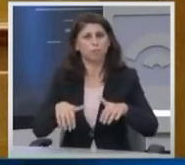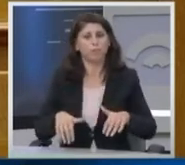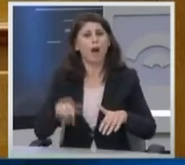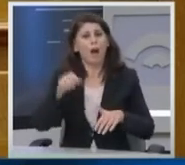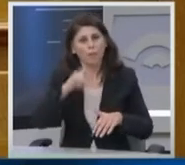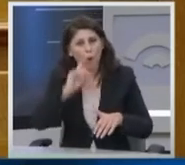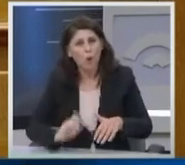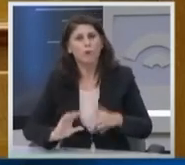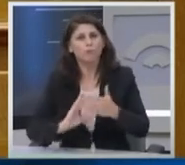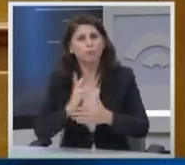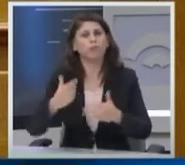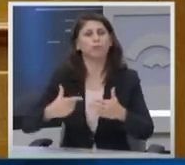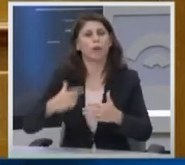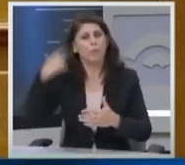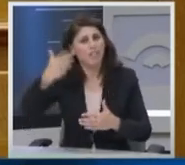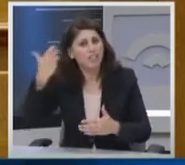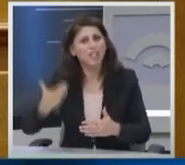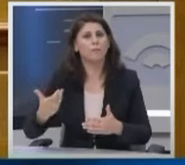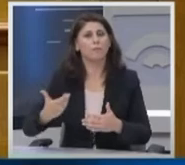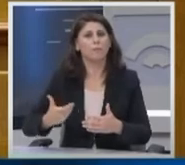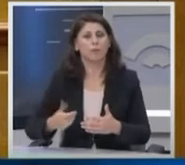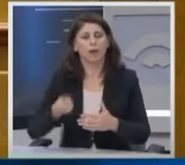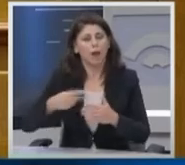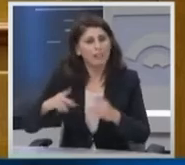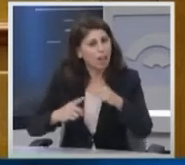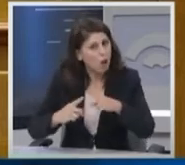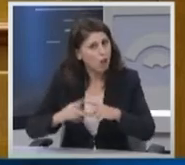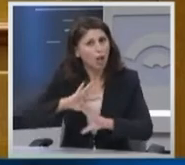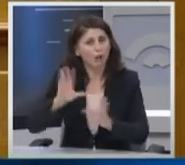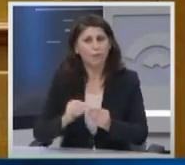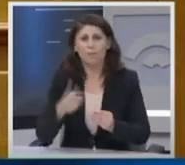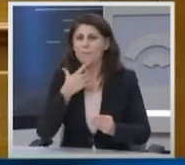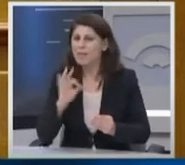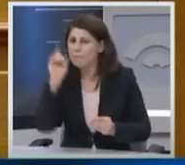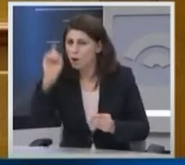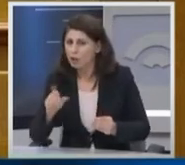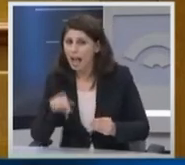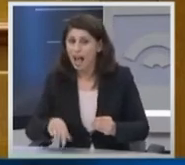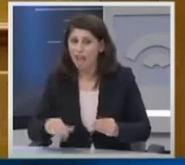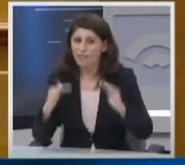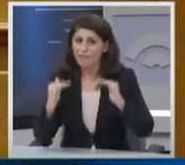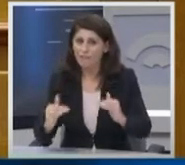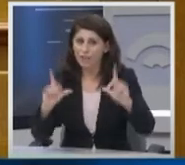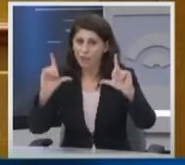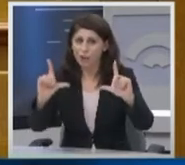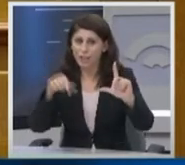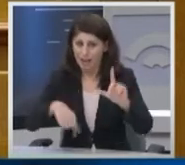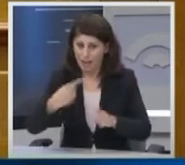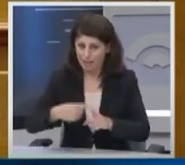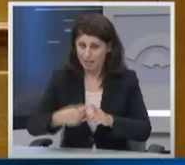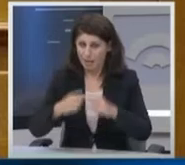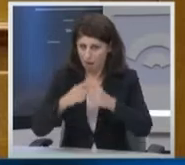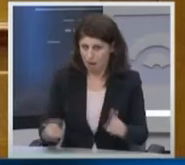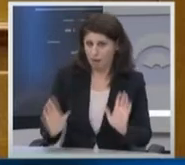αύξηση της παραγωγικότητας της εργασίας? Μήπως αυτή η κατάσταση και αυτή η εικόνα είναι απλά και μόνο μια ελληνική